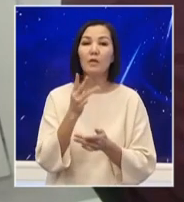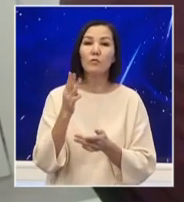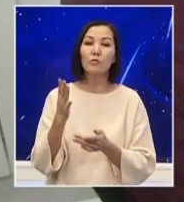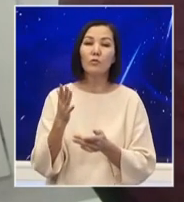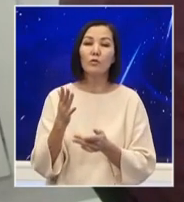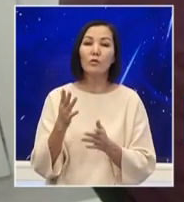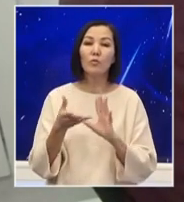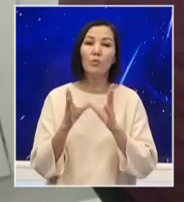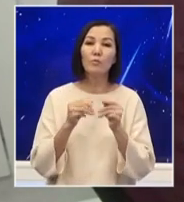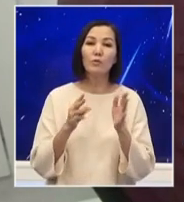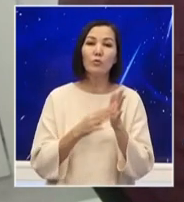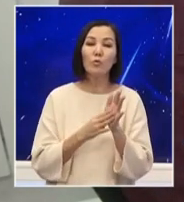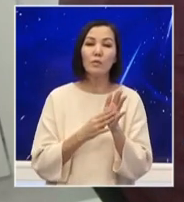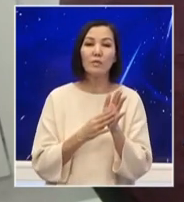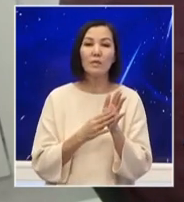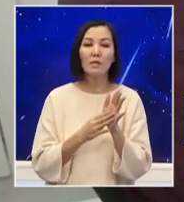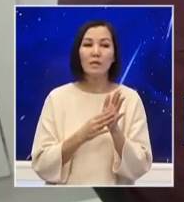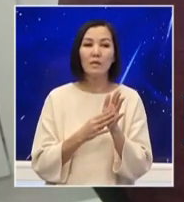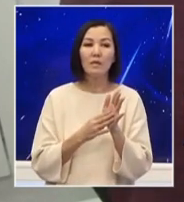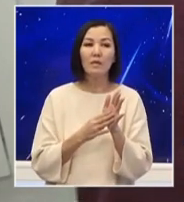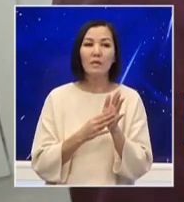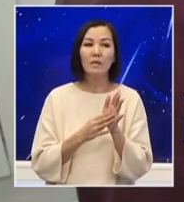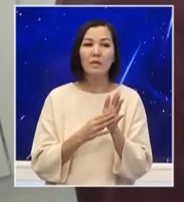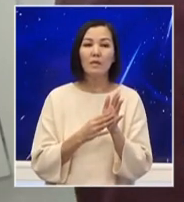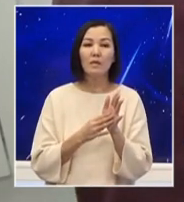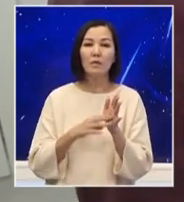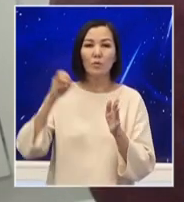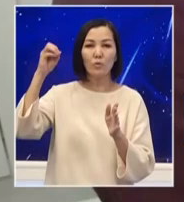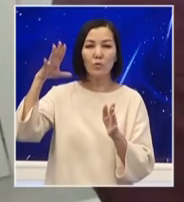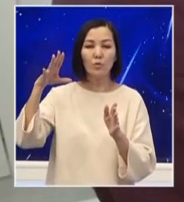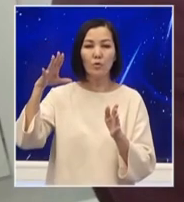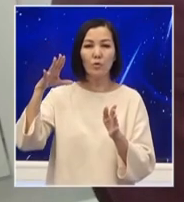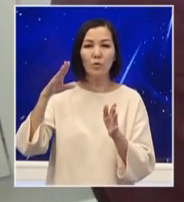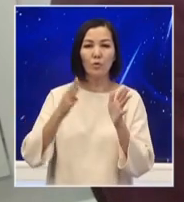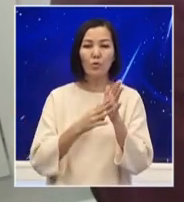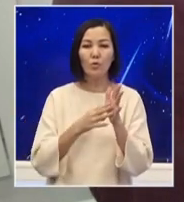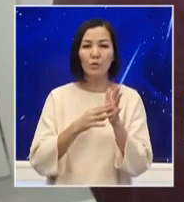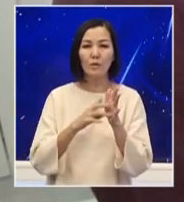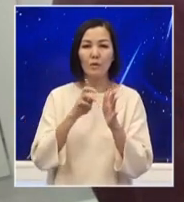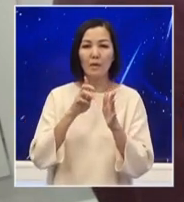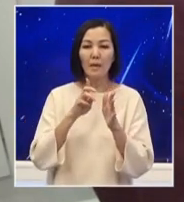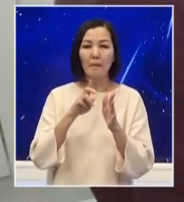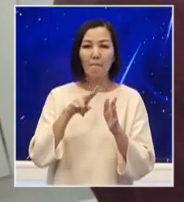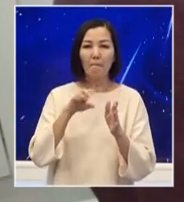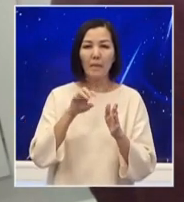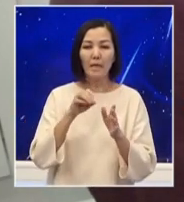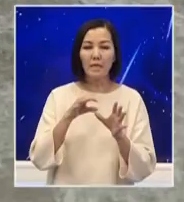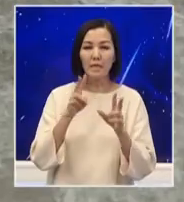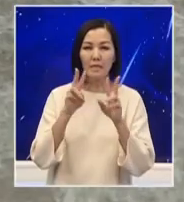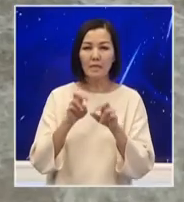5, 6, 7, 8, 9. Жан жанда 9 планетаны зерттеген осы күшті. Қалай зерттеген оны